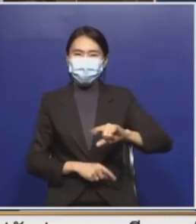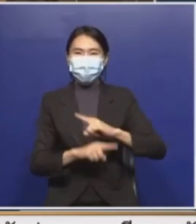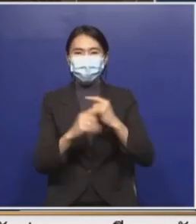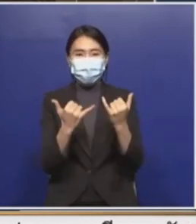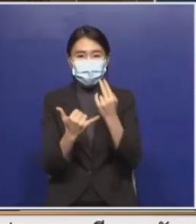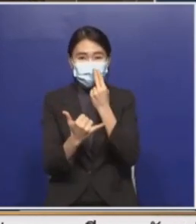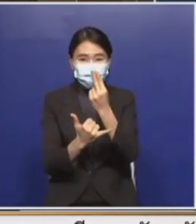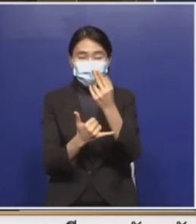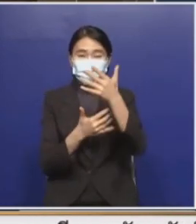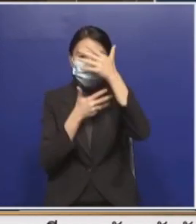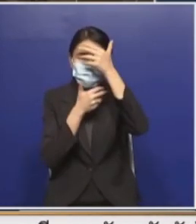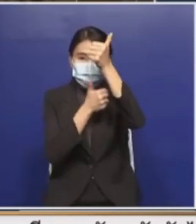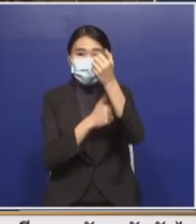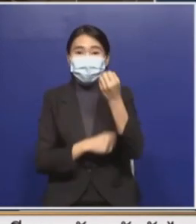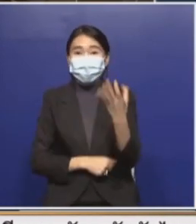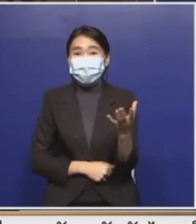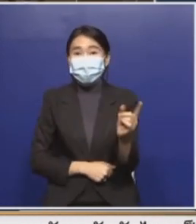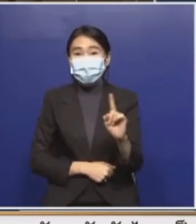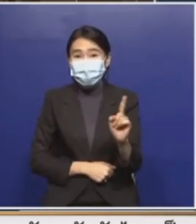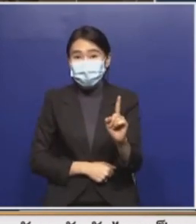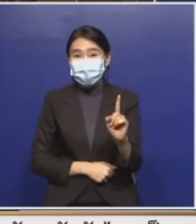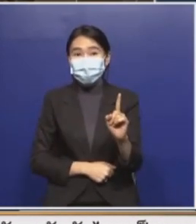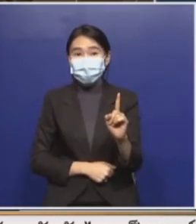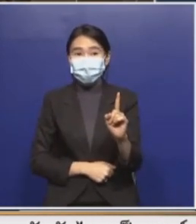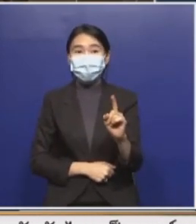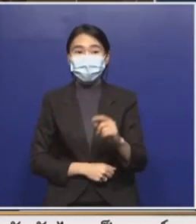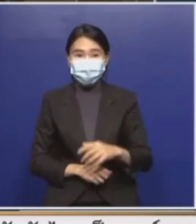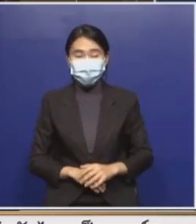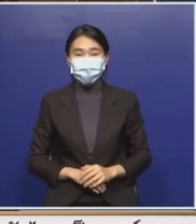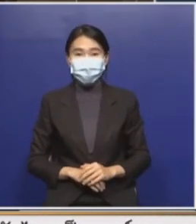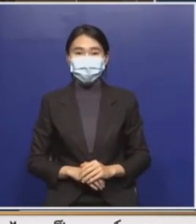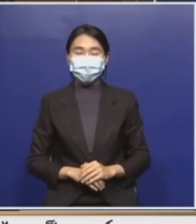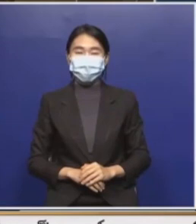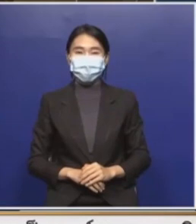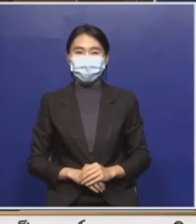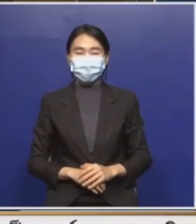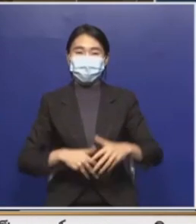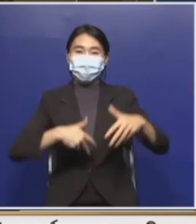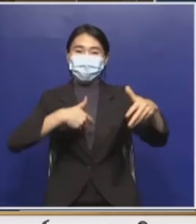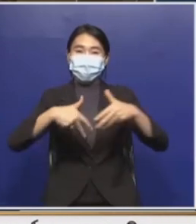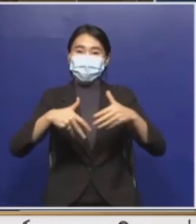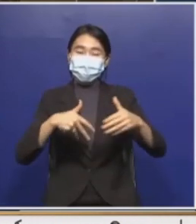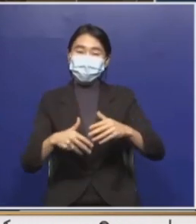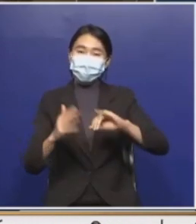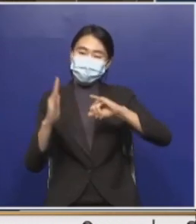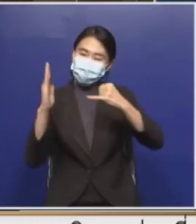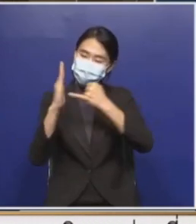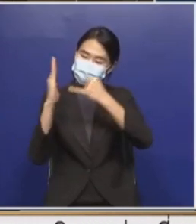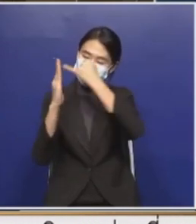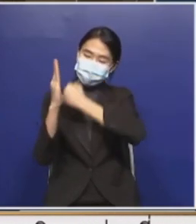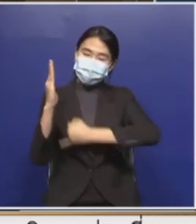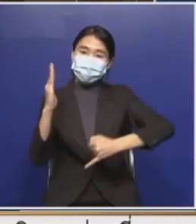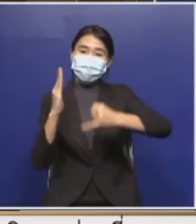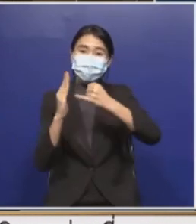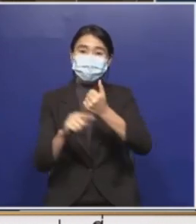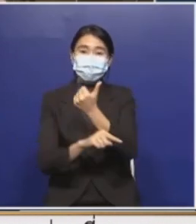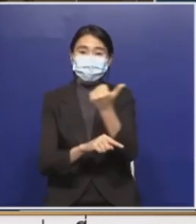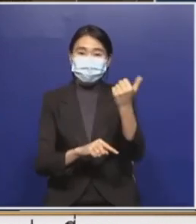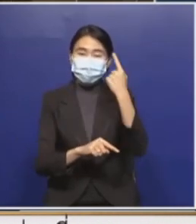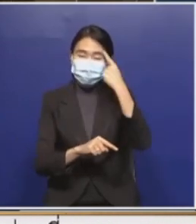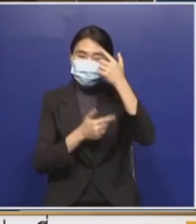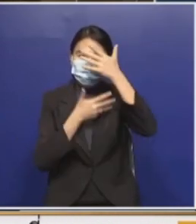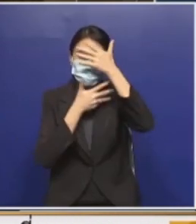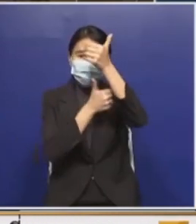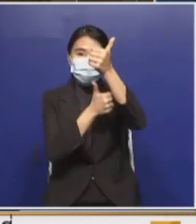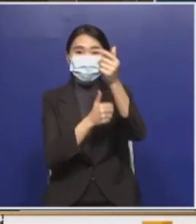ความสนใจของประชาชนโดยเฉพาะประชาชนที่อยู่ต่างจังหวัดเขามีความสนใจ